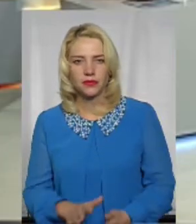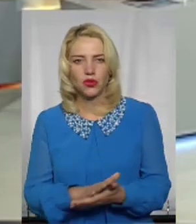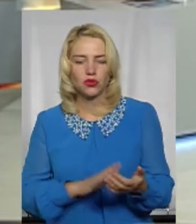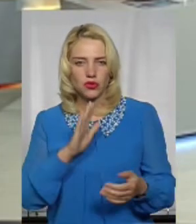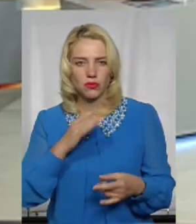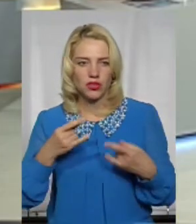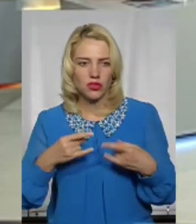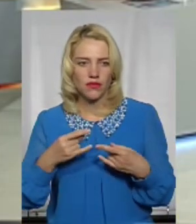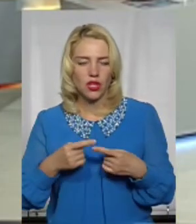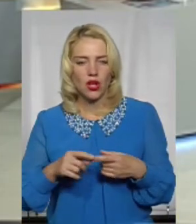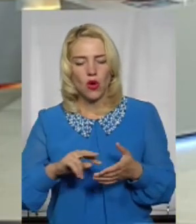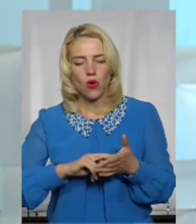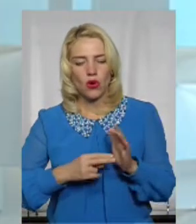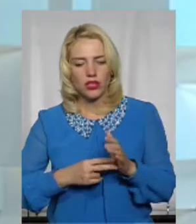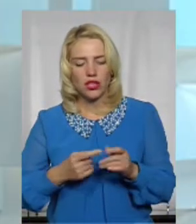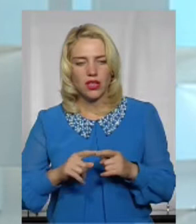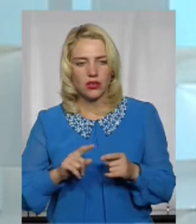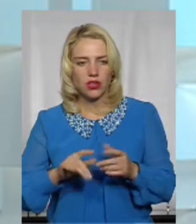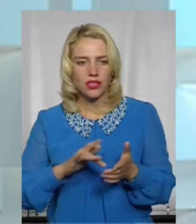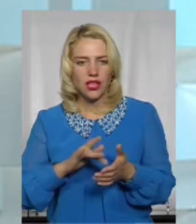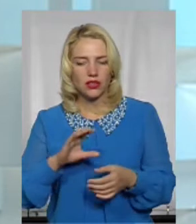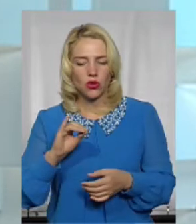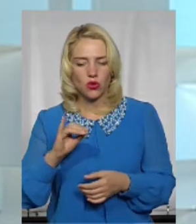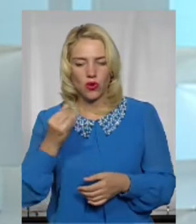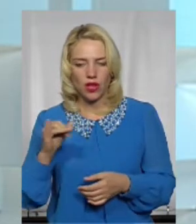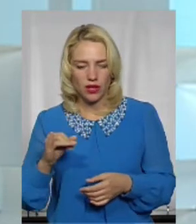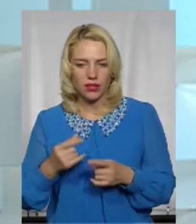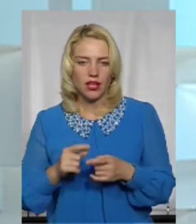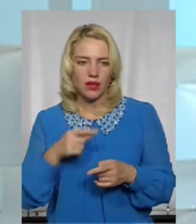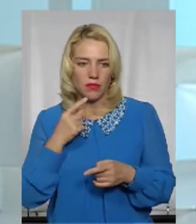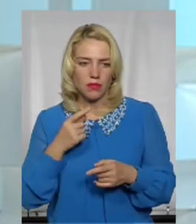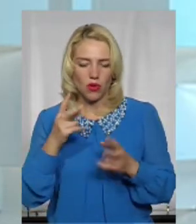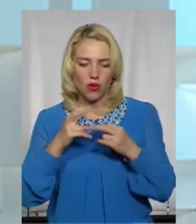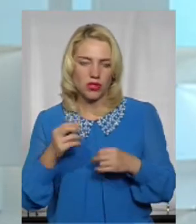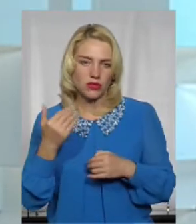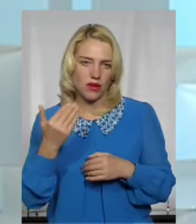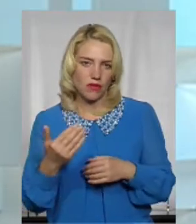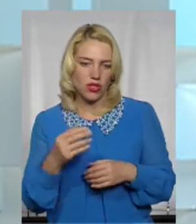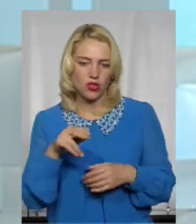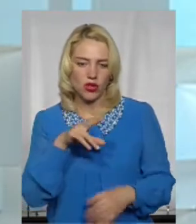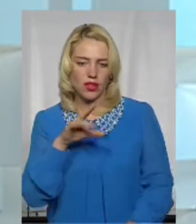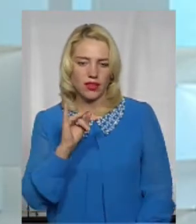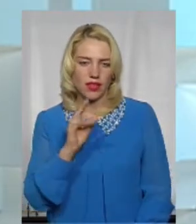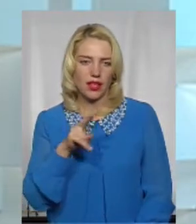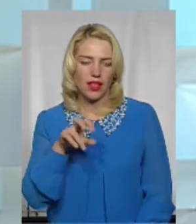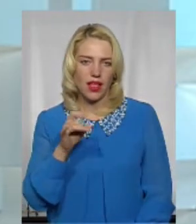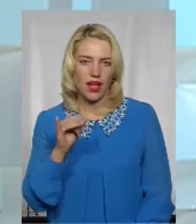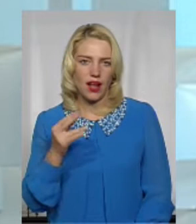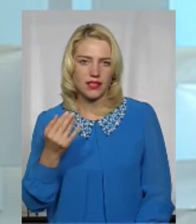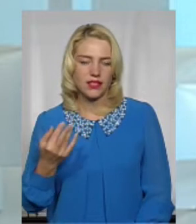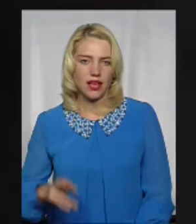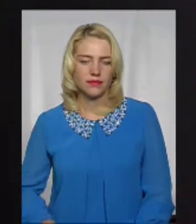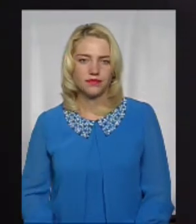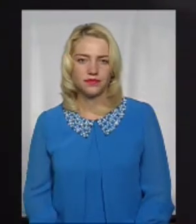Продовжуємо наш ефір. Координатор Центру ЮА і руху «Чесно» Олег Черненко проаналізував вашу, пані Тетяно, декларацію. Дивимось.